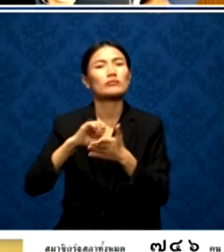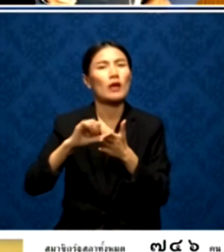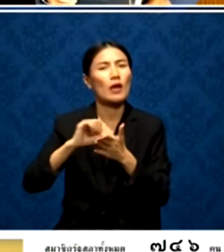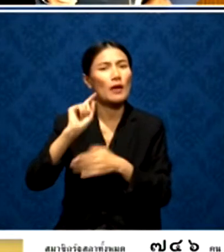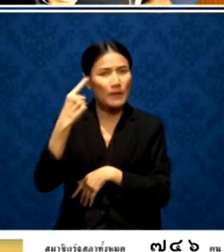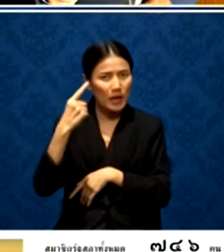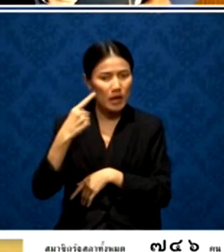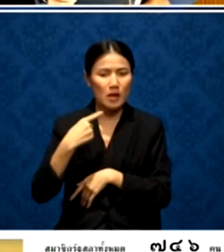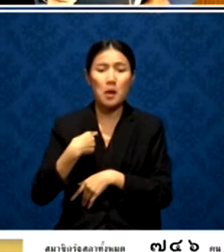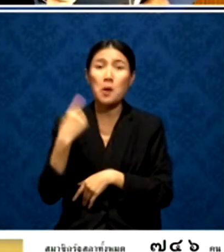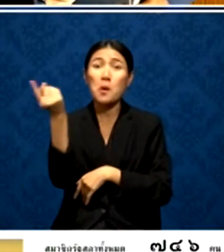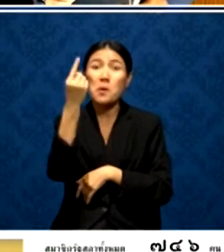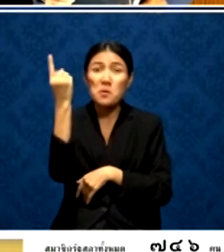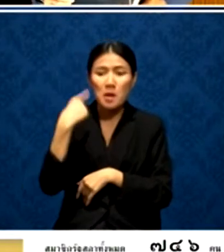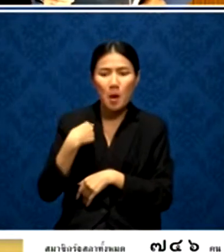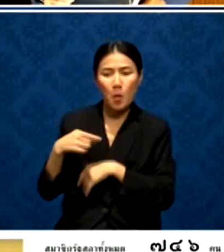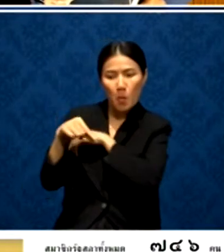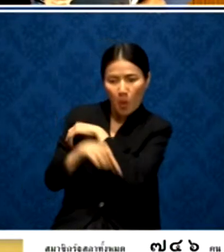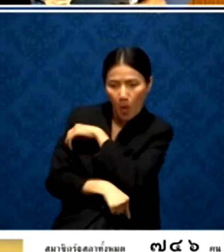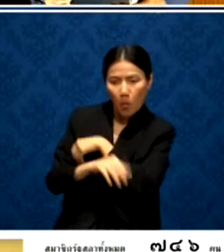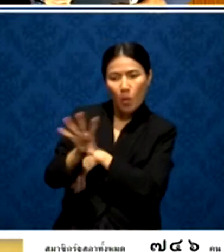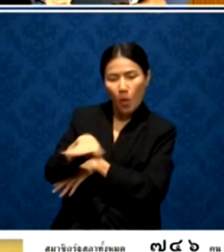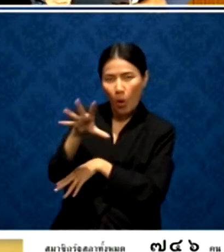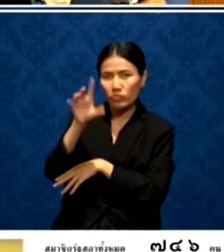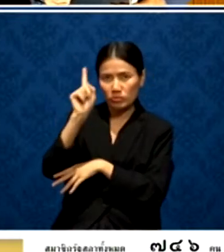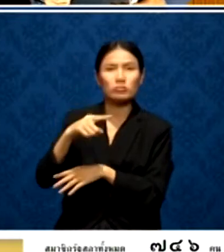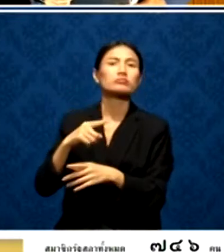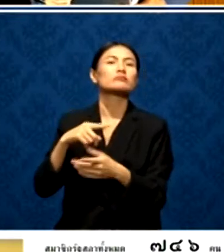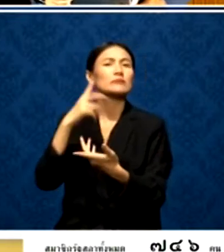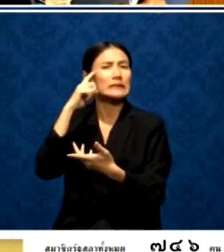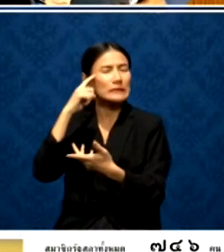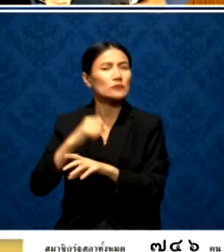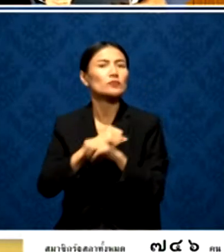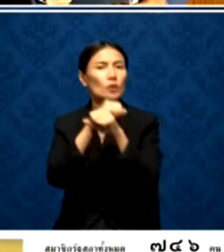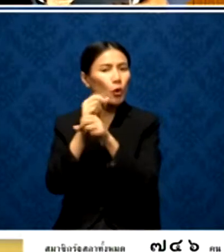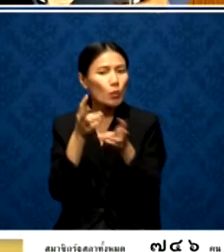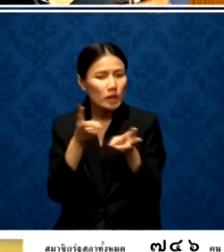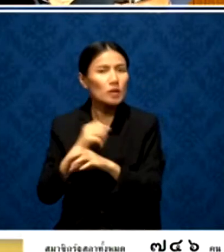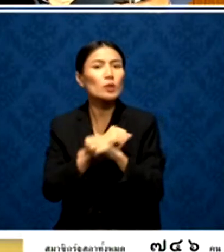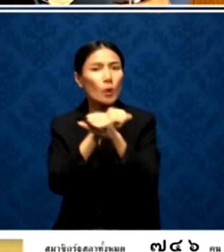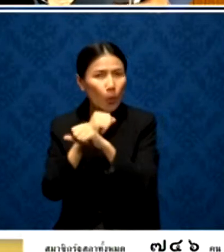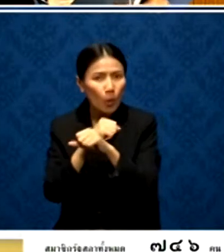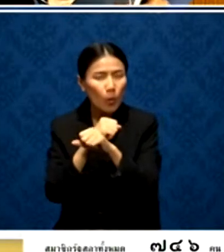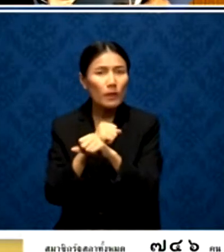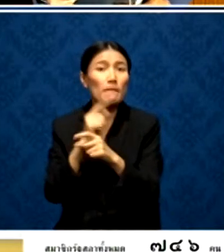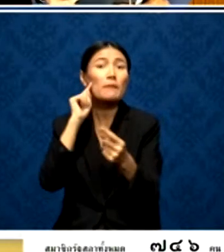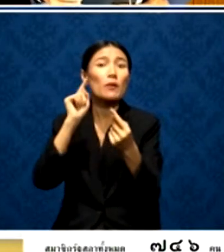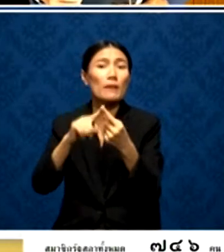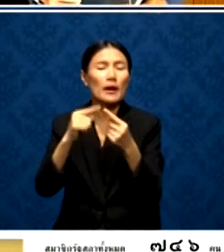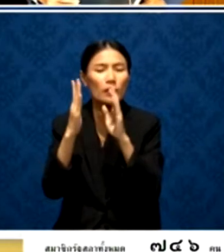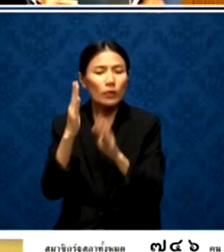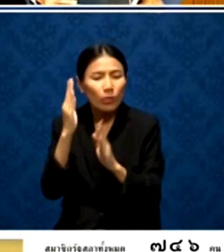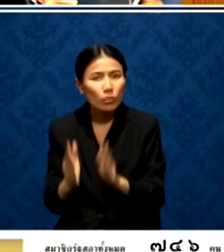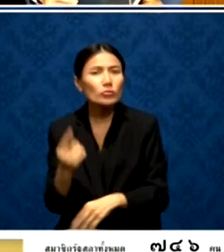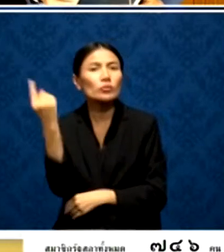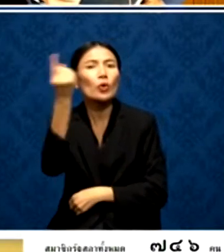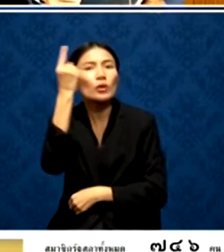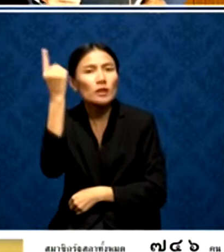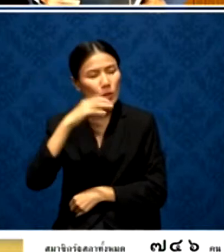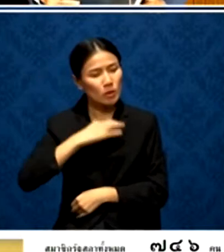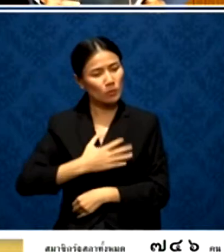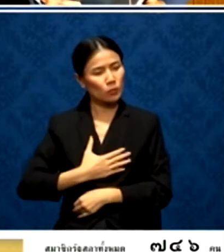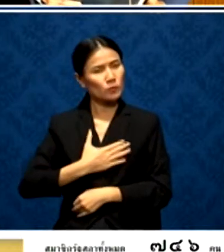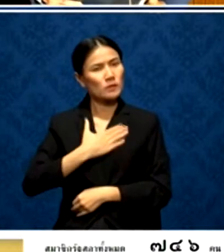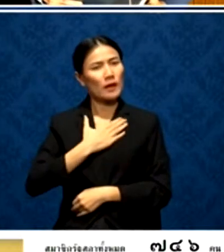ยวซึ่งการรักษาความปลอดภัยจะสร้างความมั่นใจและสร้างความประทับใจกับประเทศไทยในระยะย